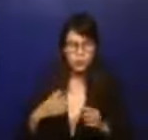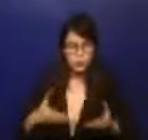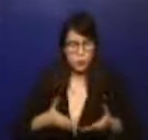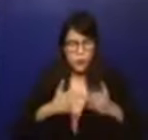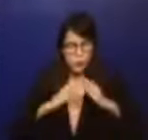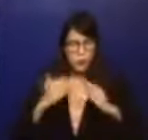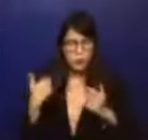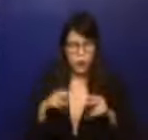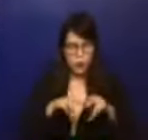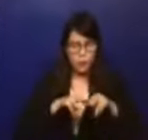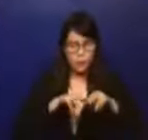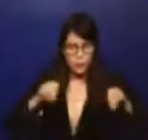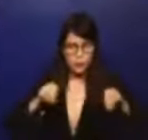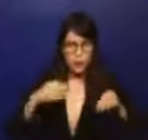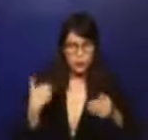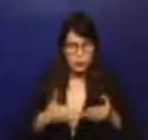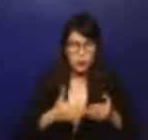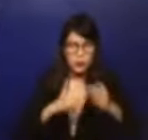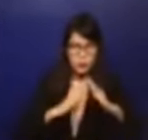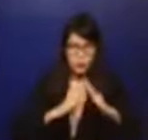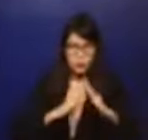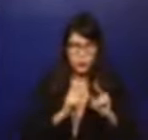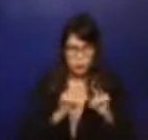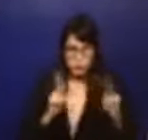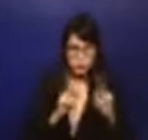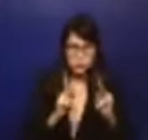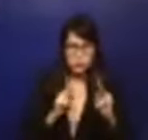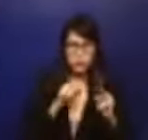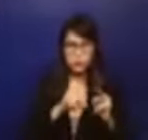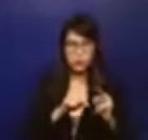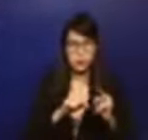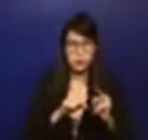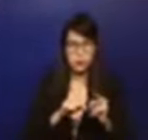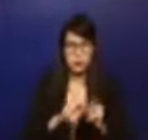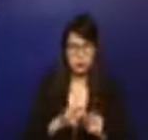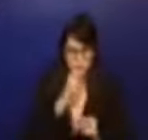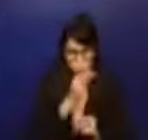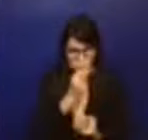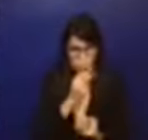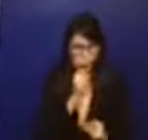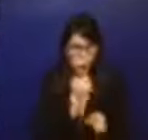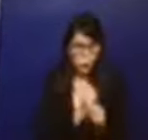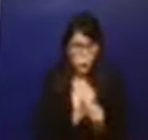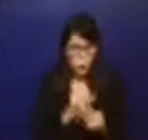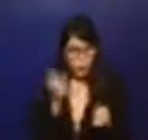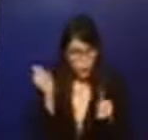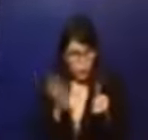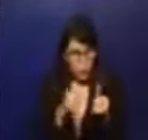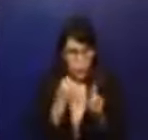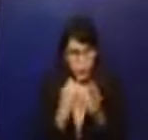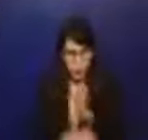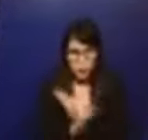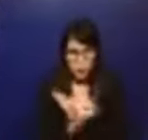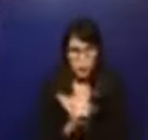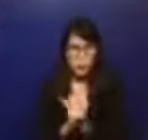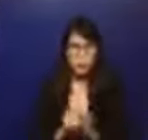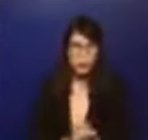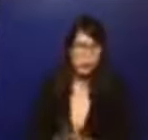านขึ้นมาค่ะท่านคณะกรรมการปปช.ได้มีการชี้มูลความผิดอดีตรัฐมนตรีมหาดไทยท่